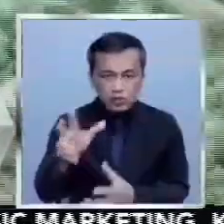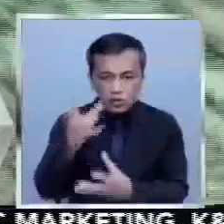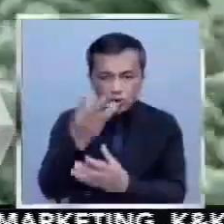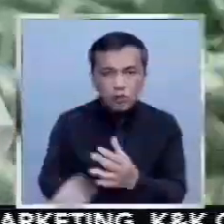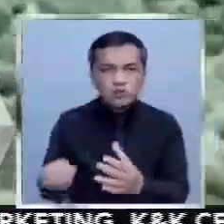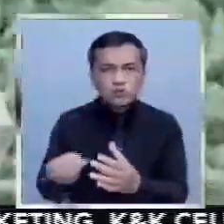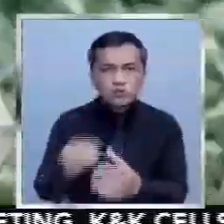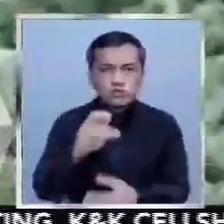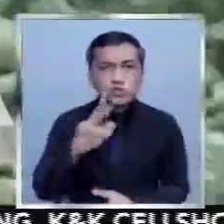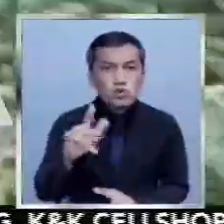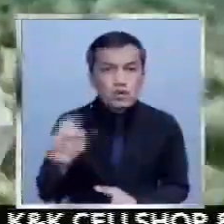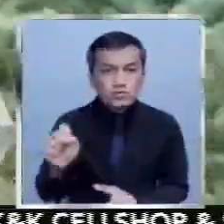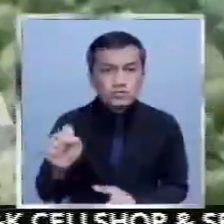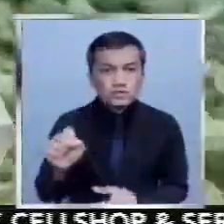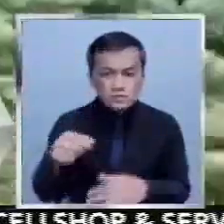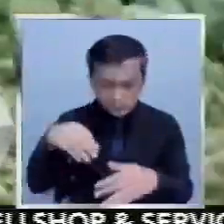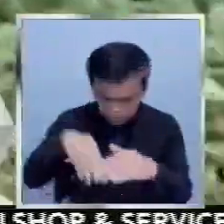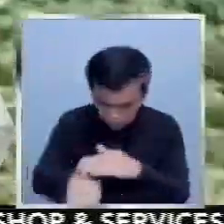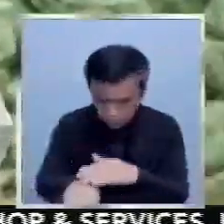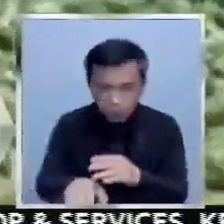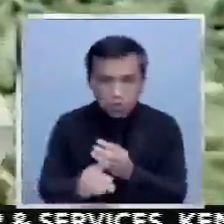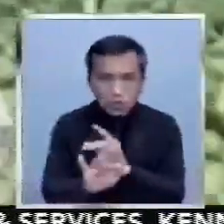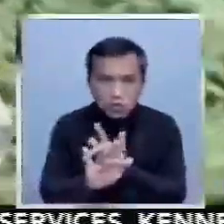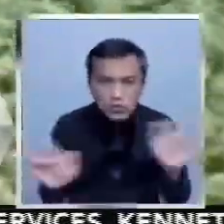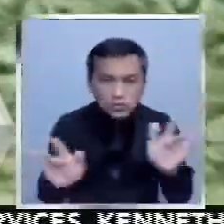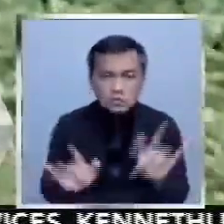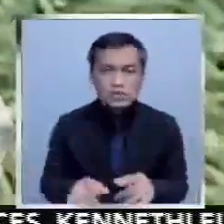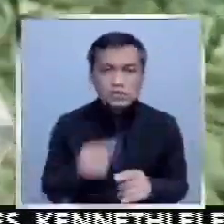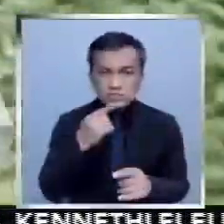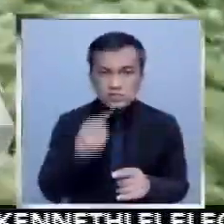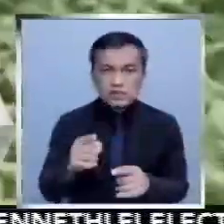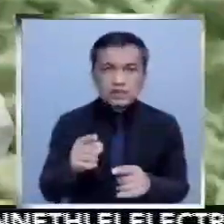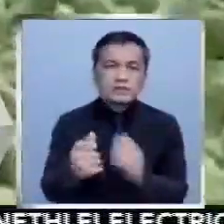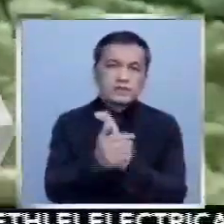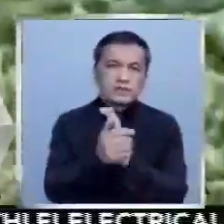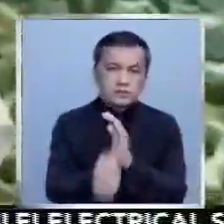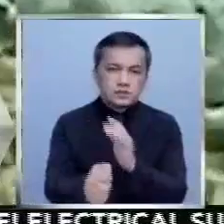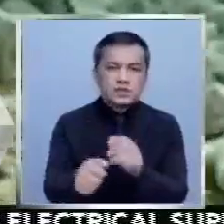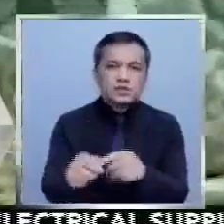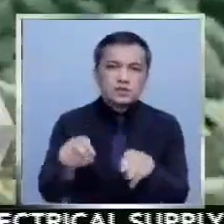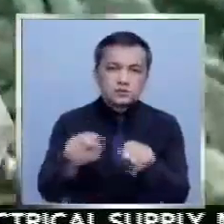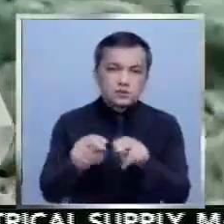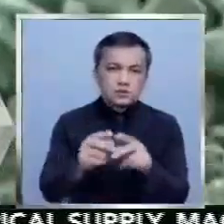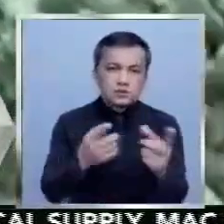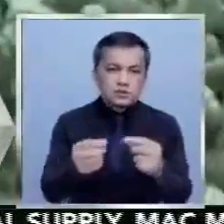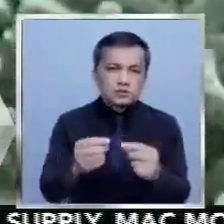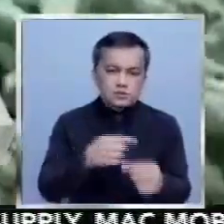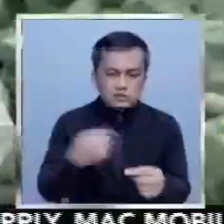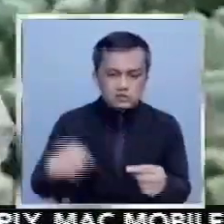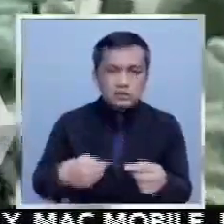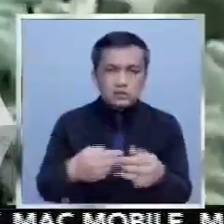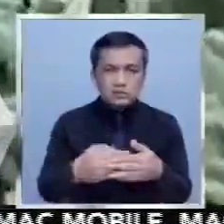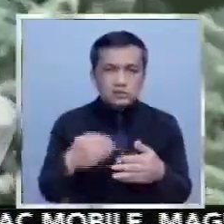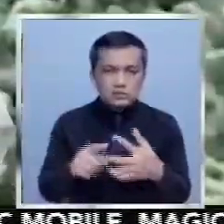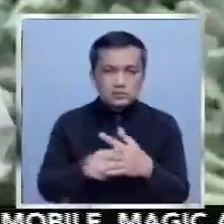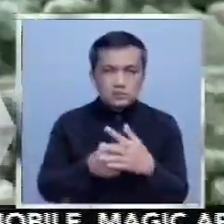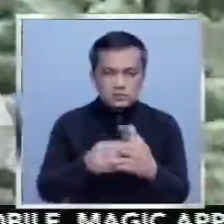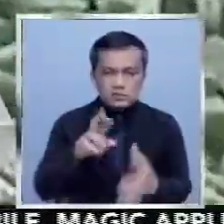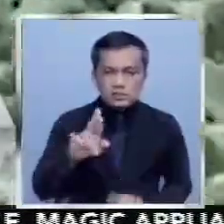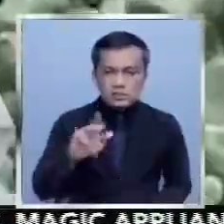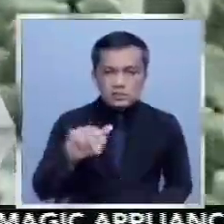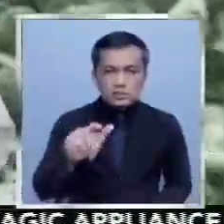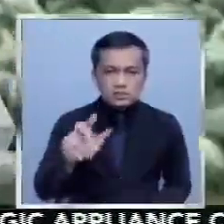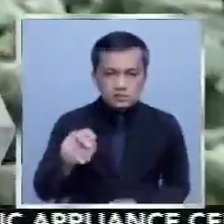nito. Ayon sa ilang maritime law expert, ganito ang karaniwang ginagawa ng China bago nila simulan ang reclamation na pagtatambak ng